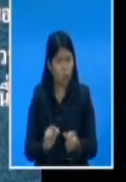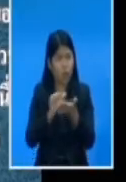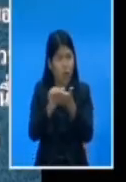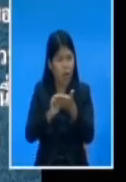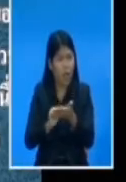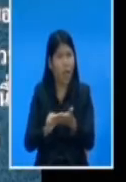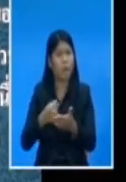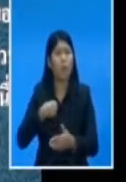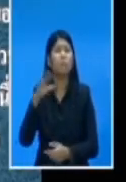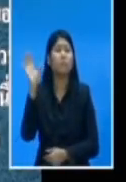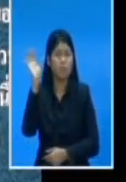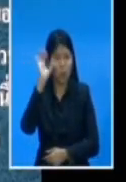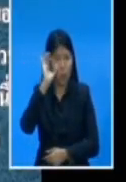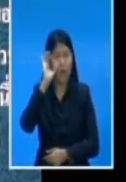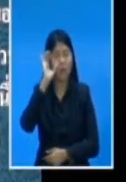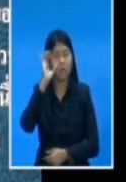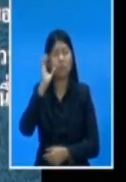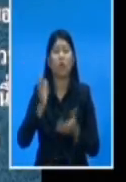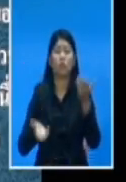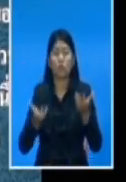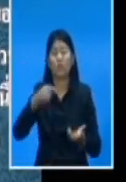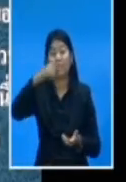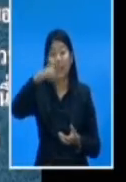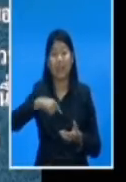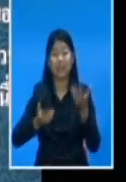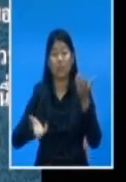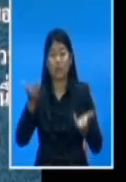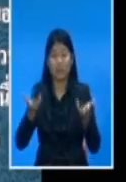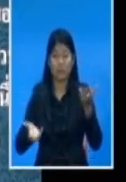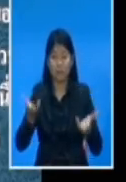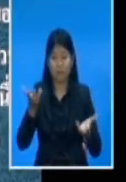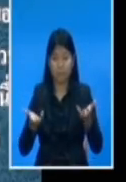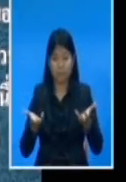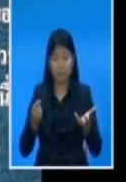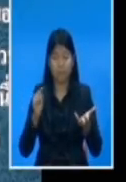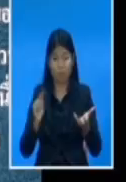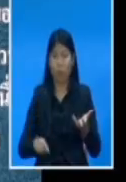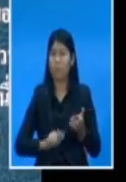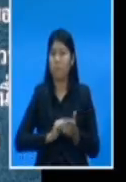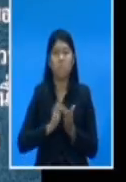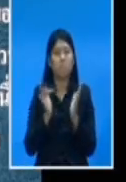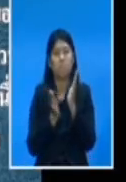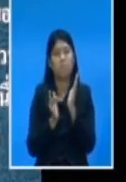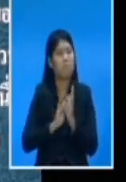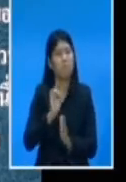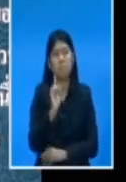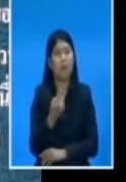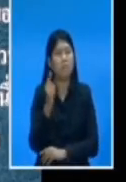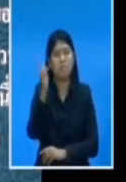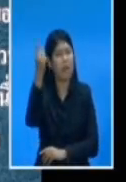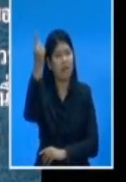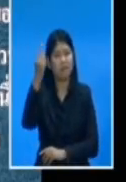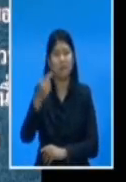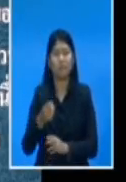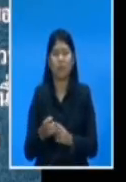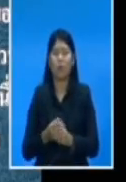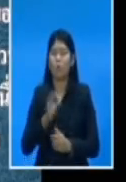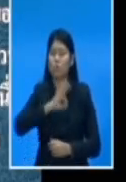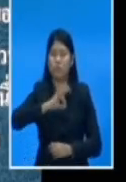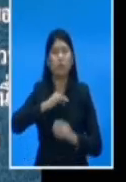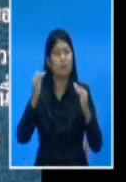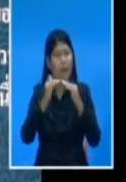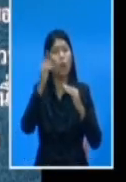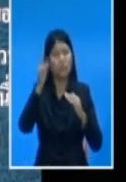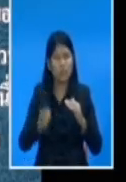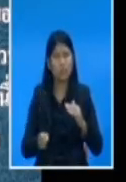ผมเชื่อว่ากระบวนการยุติธรรมไทยจะทันสมัยจะสร้างความเป็นธรรมสร้